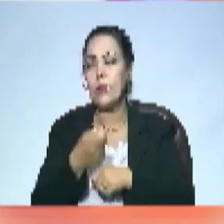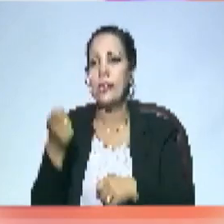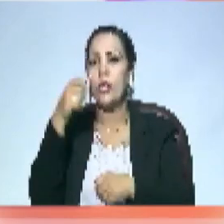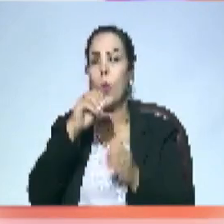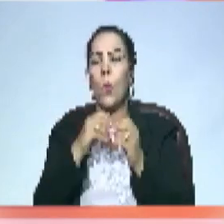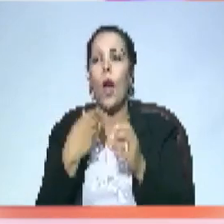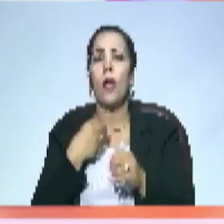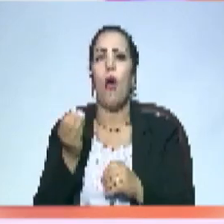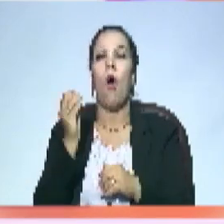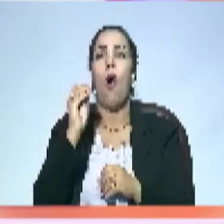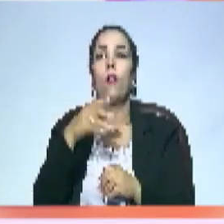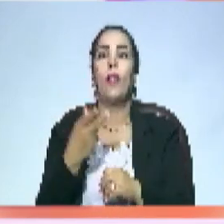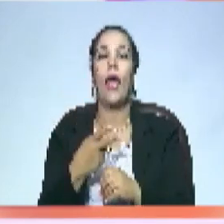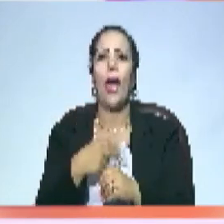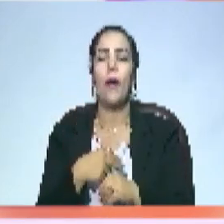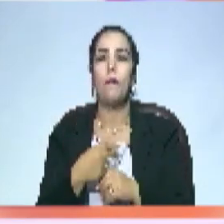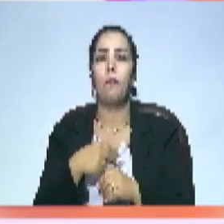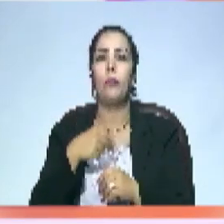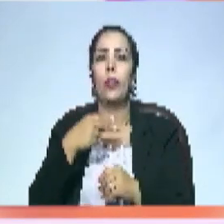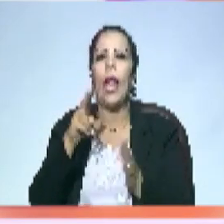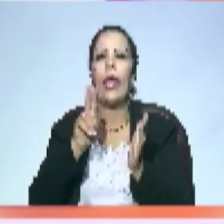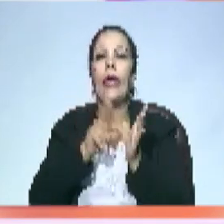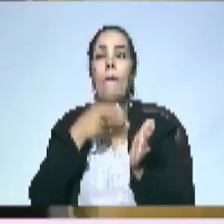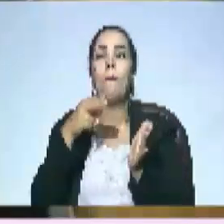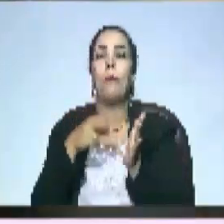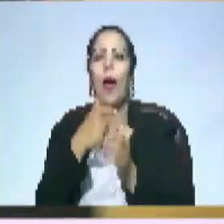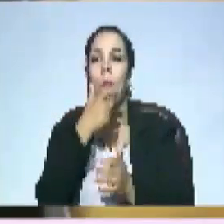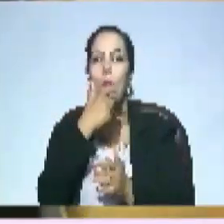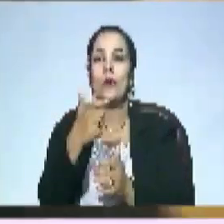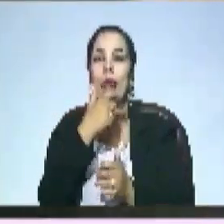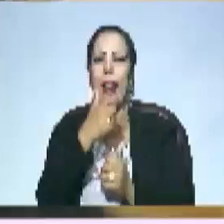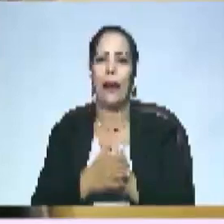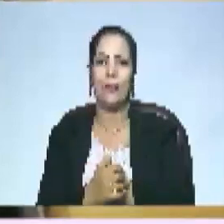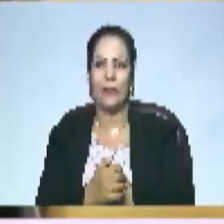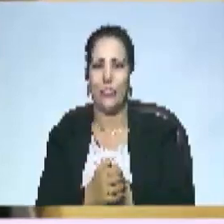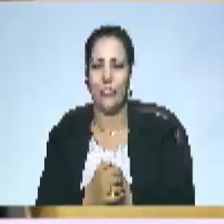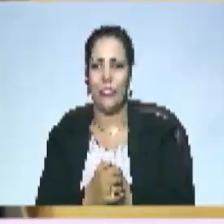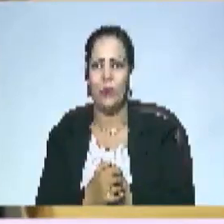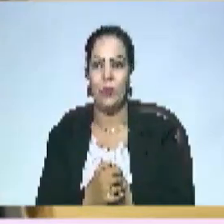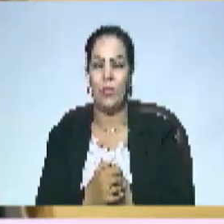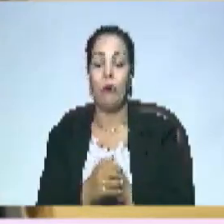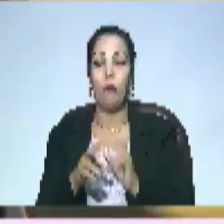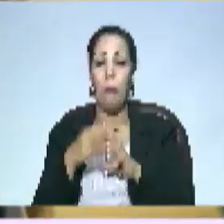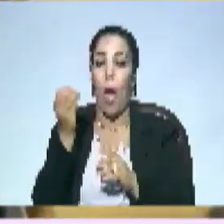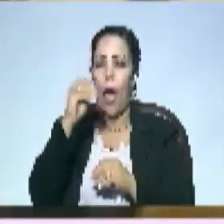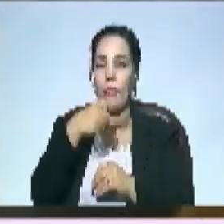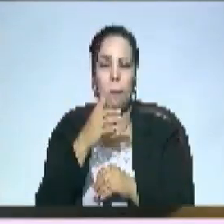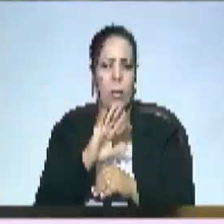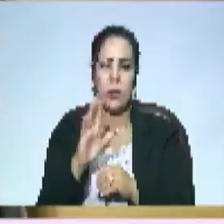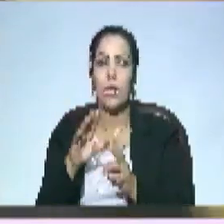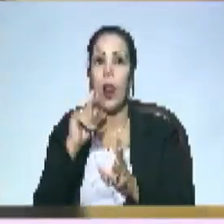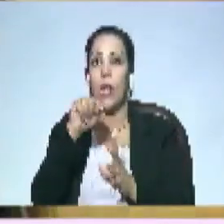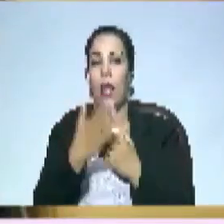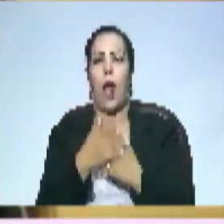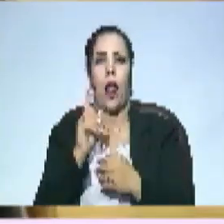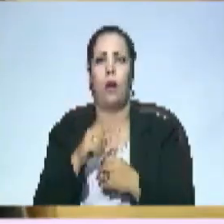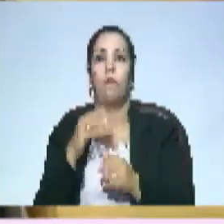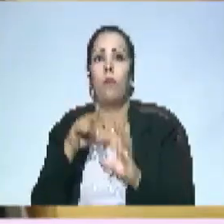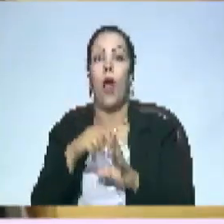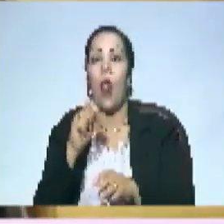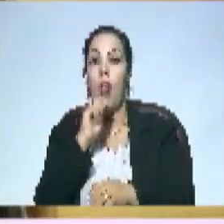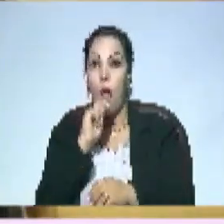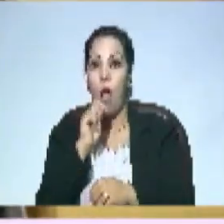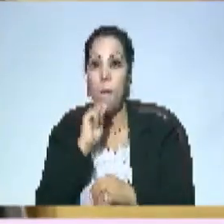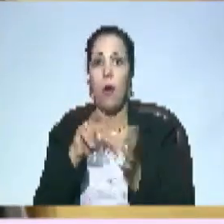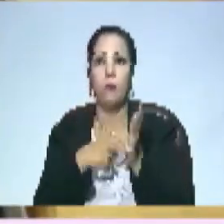ان احنا حطينا عليها جبنه موتزاريلا. حطينا عليها شويه جبنه موتزاريلا. كويس، هناخد معانا شوية لحمة من